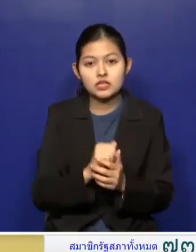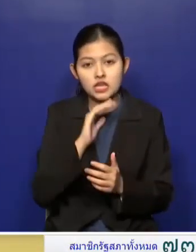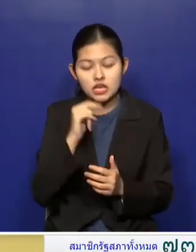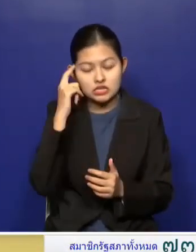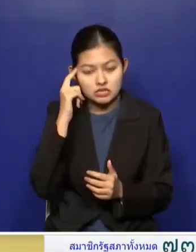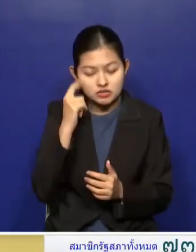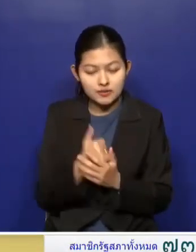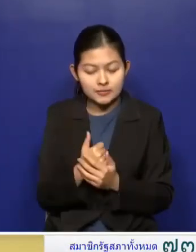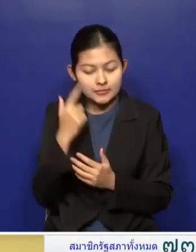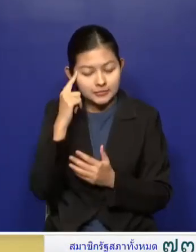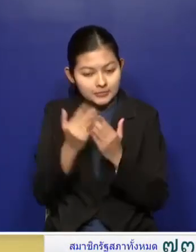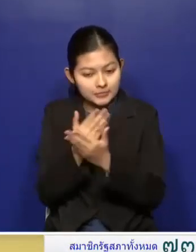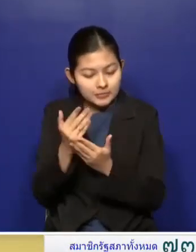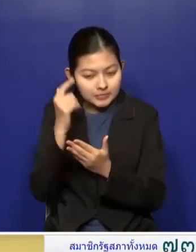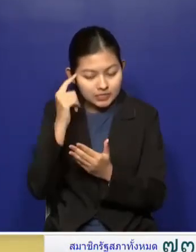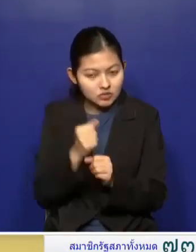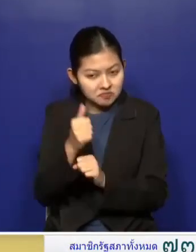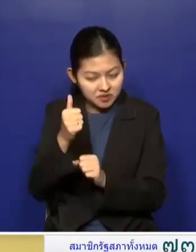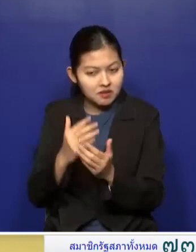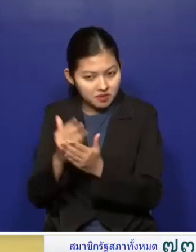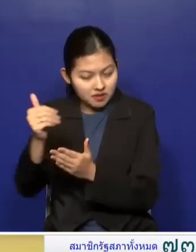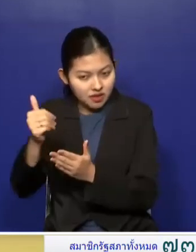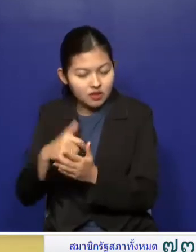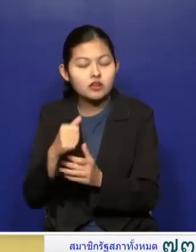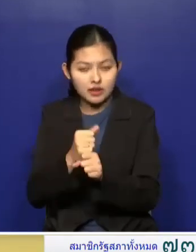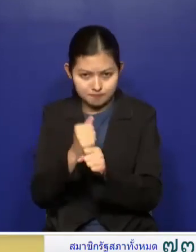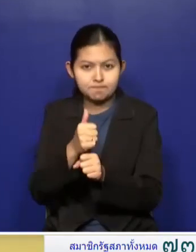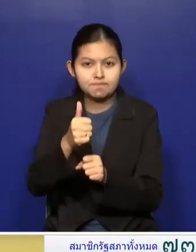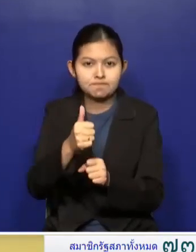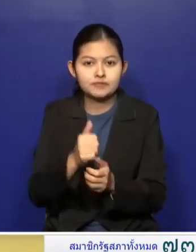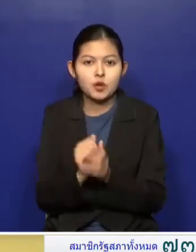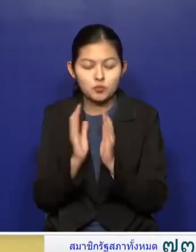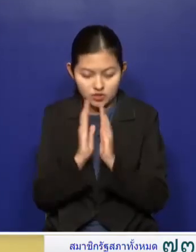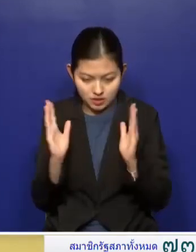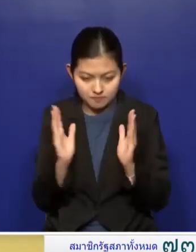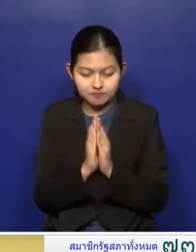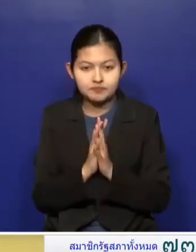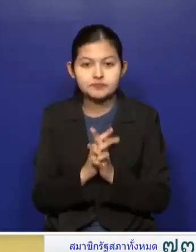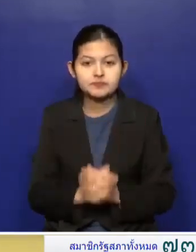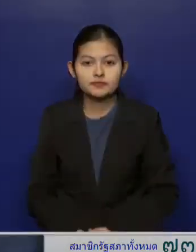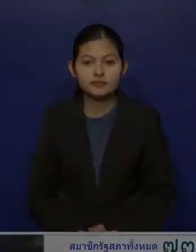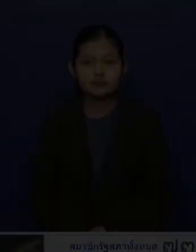วิจัยยามที่เราคิดว่าทำได้ไปได้ก็ขอให้ทำนะขอบคุณครับท่านประธานครับครับขอบคุณครับอ่ะ